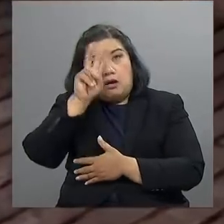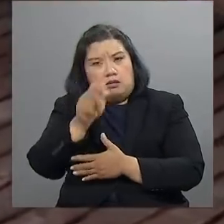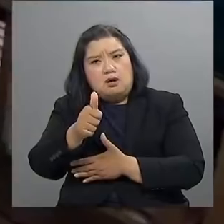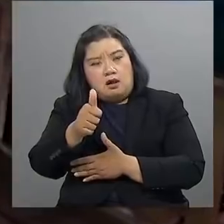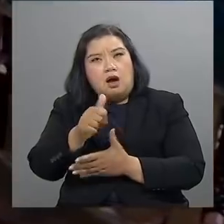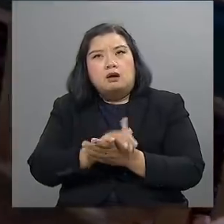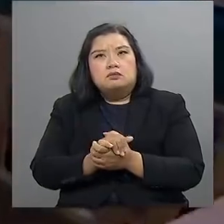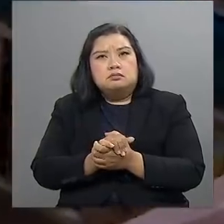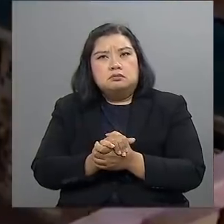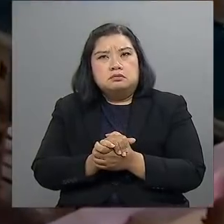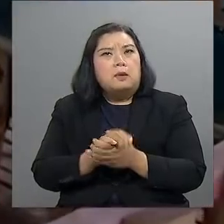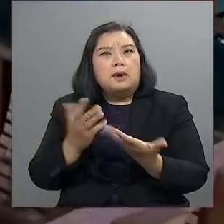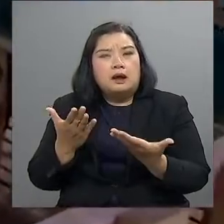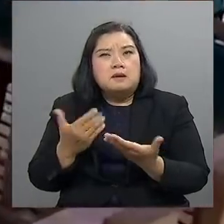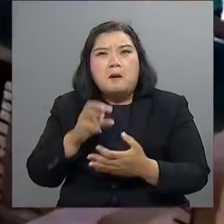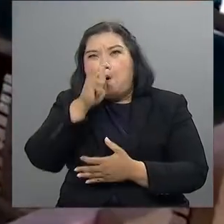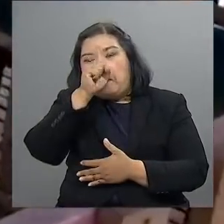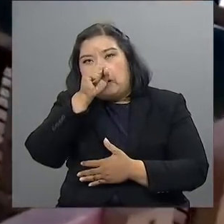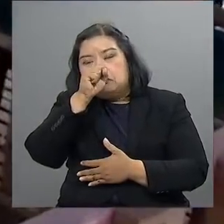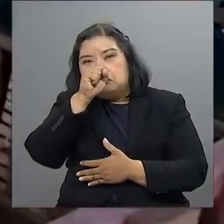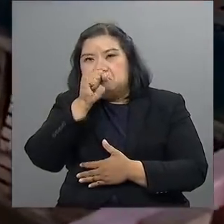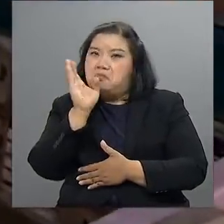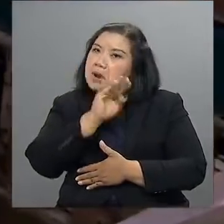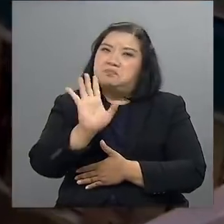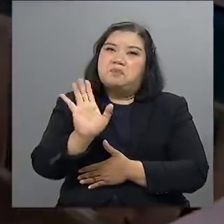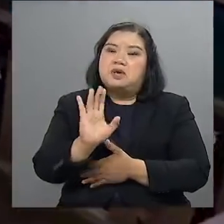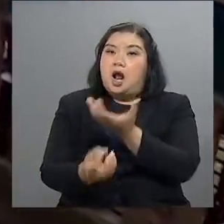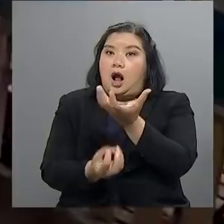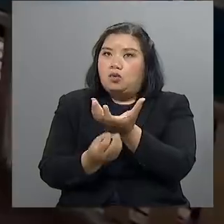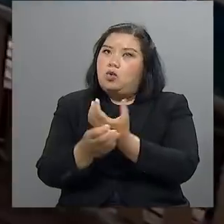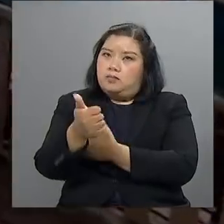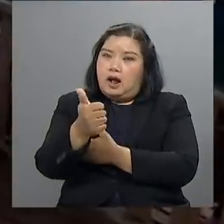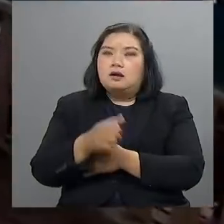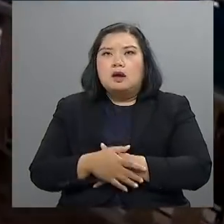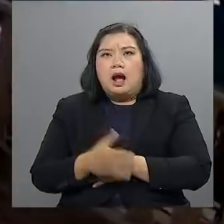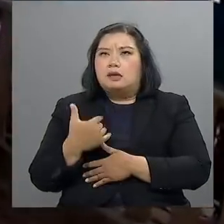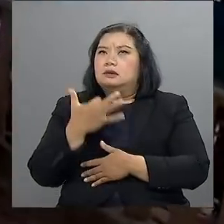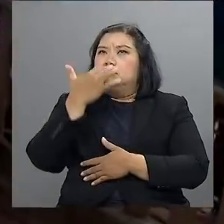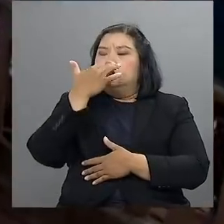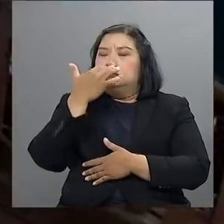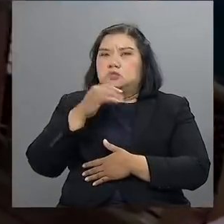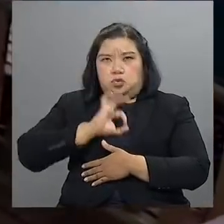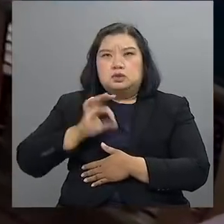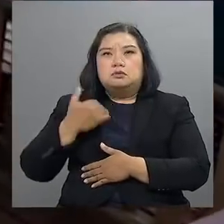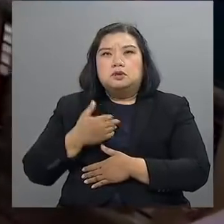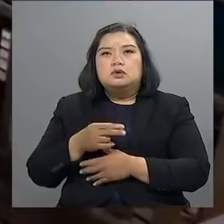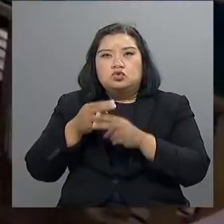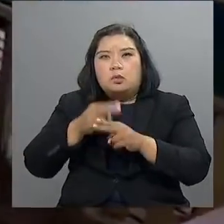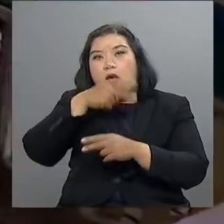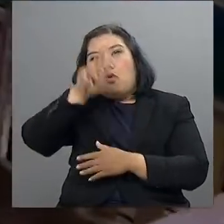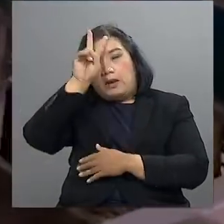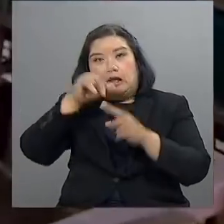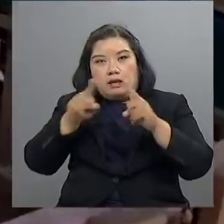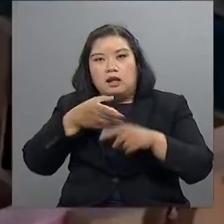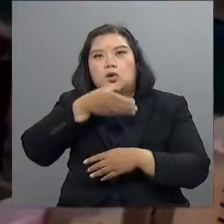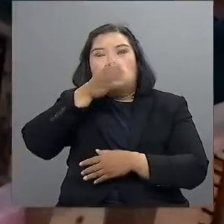ๆนะมันจะมันแล้วมันไม่คาวนะใช่กลิ่นมันอาจจะแบบมีเป็นเอกลักษณ์สักหน่อยแต่มันอร่อยมากแล้วตัวนึงเนี่ยเ